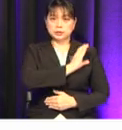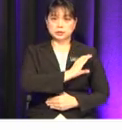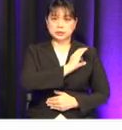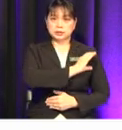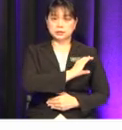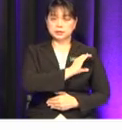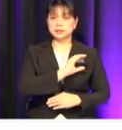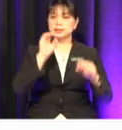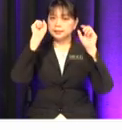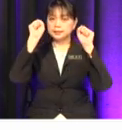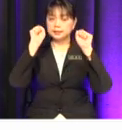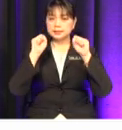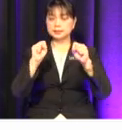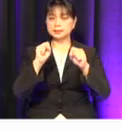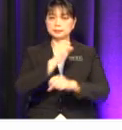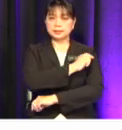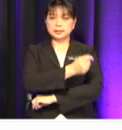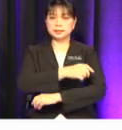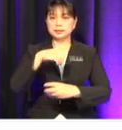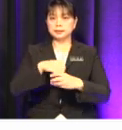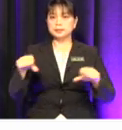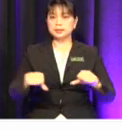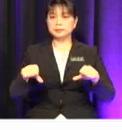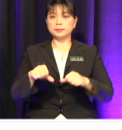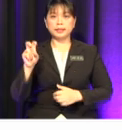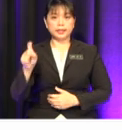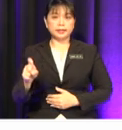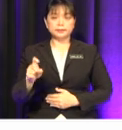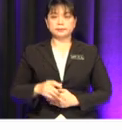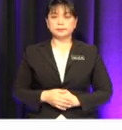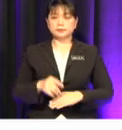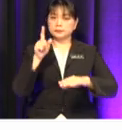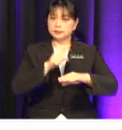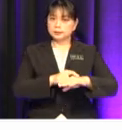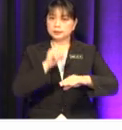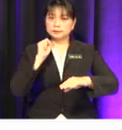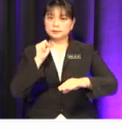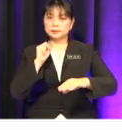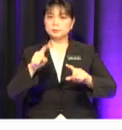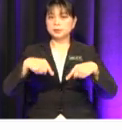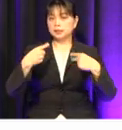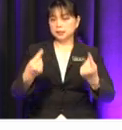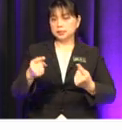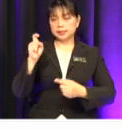dalam activity X inilah yang rasanya Dia pergi ke X2